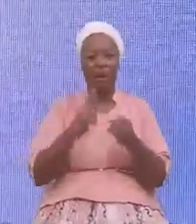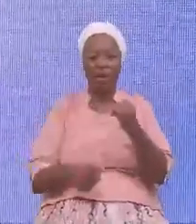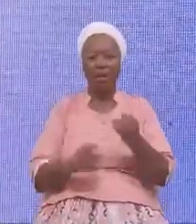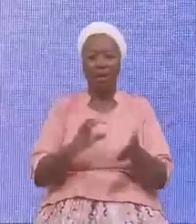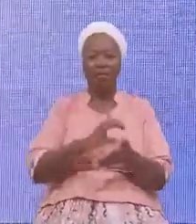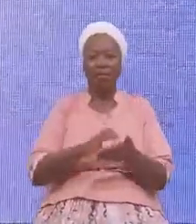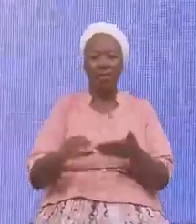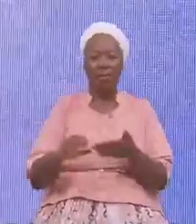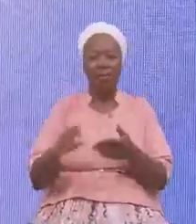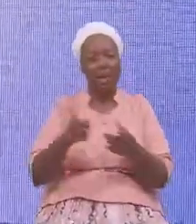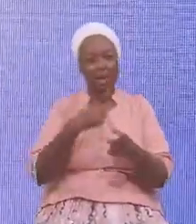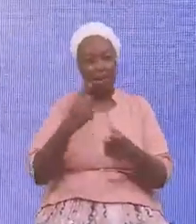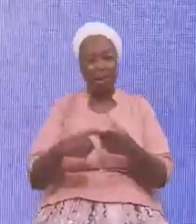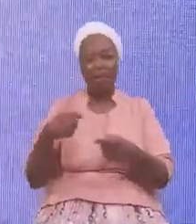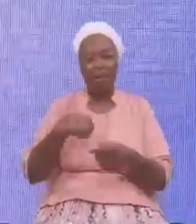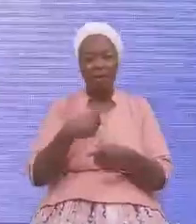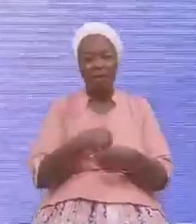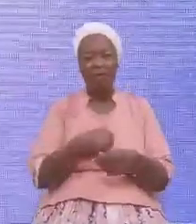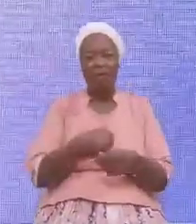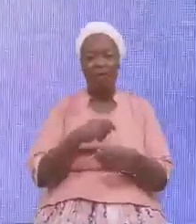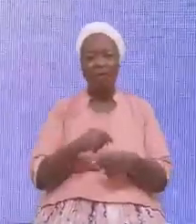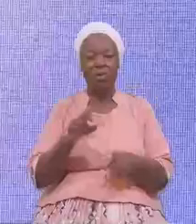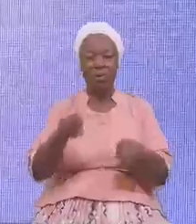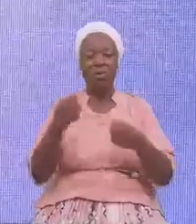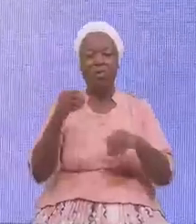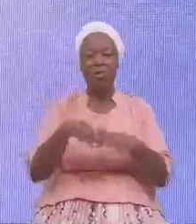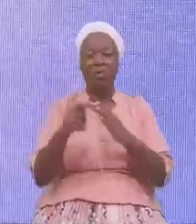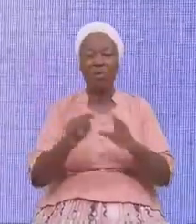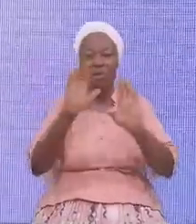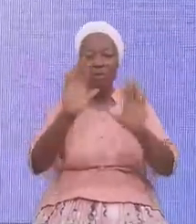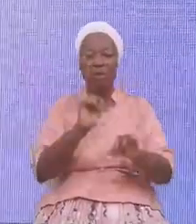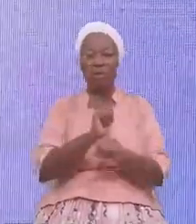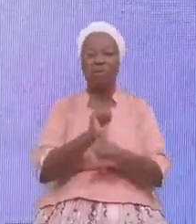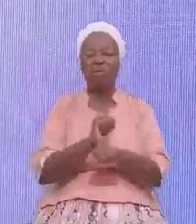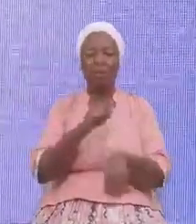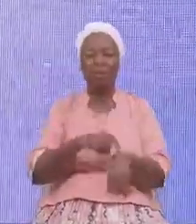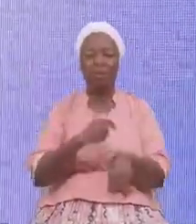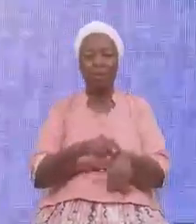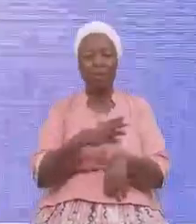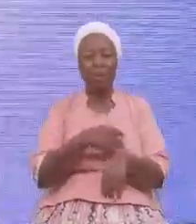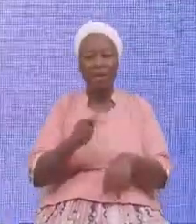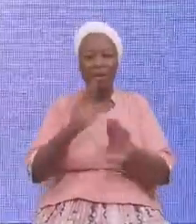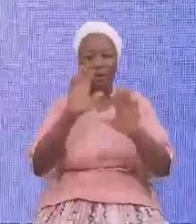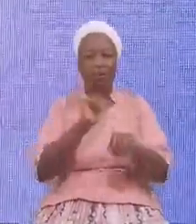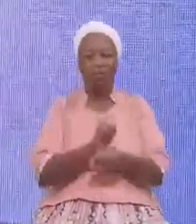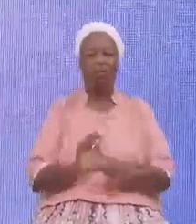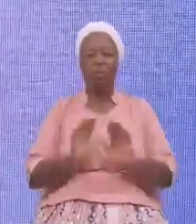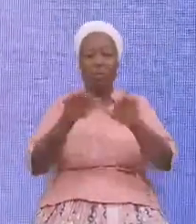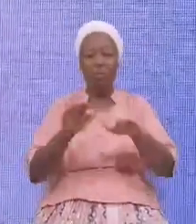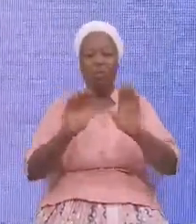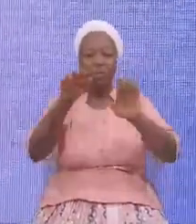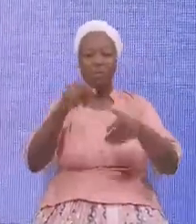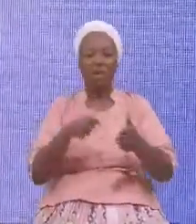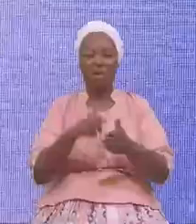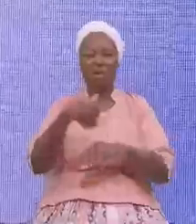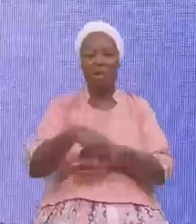Et nous allons nous plonger dans l'océan de la mer des miracles ce soir pour chacun.